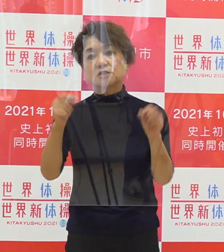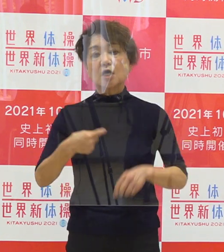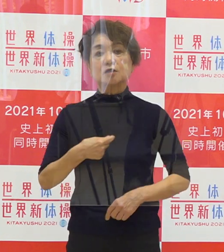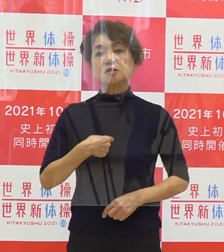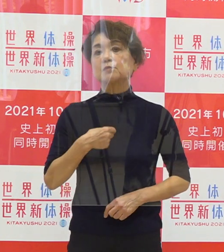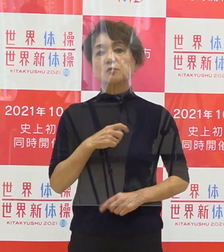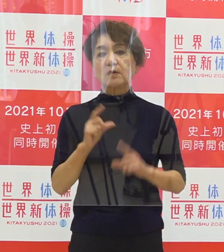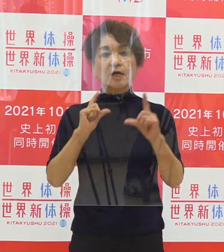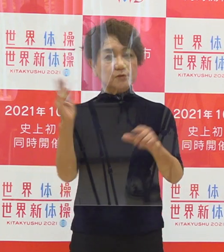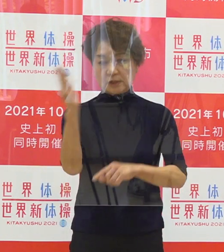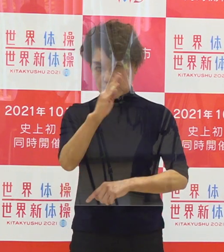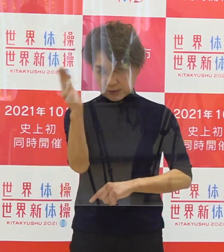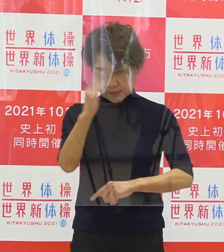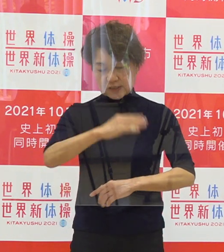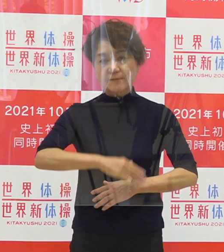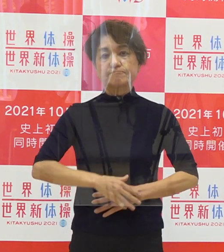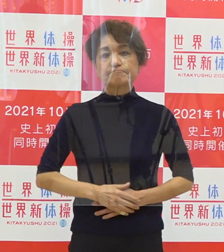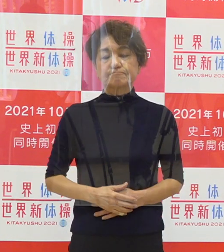発言をしておりません。 ありが